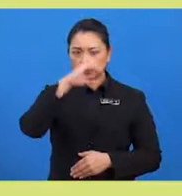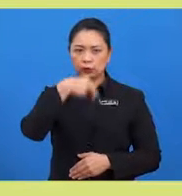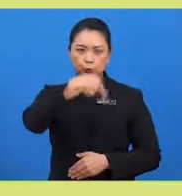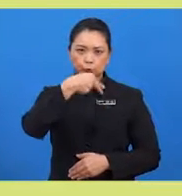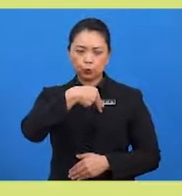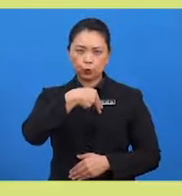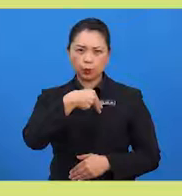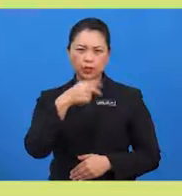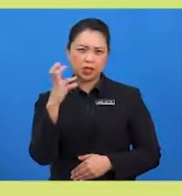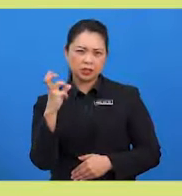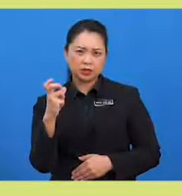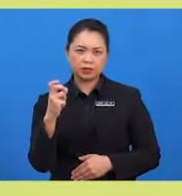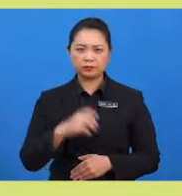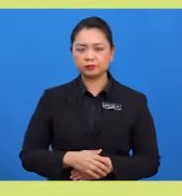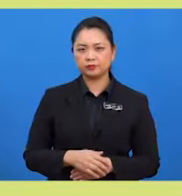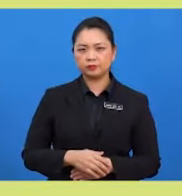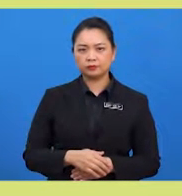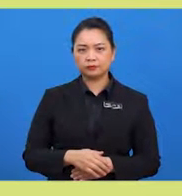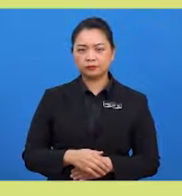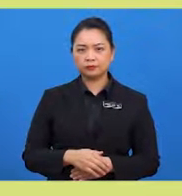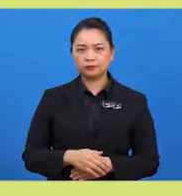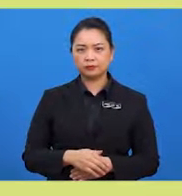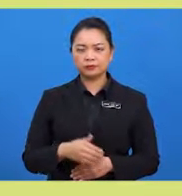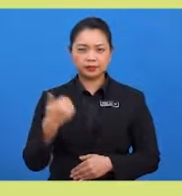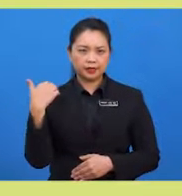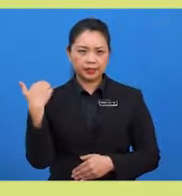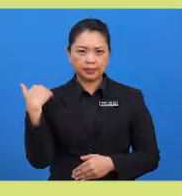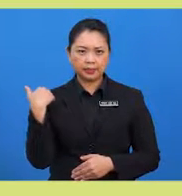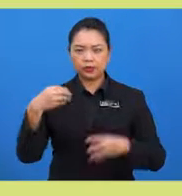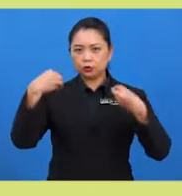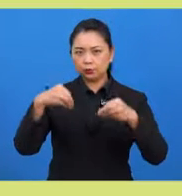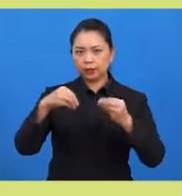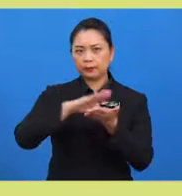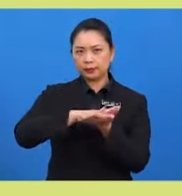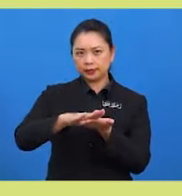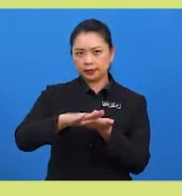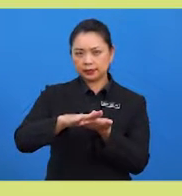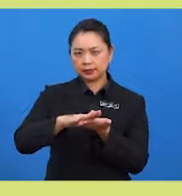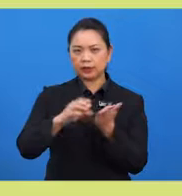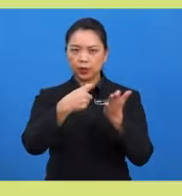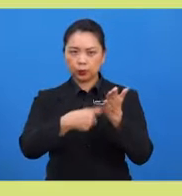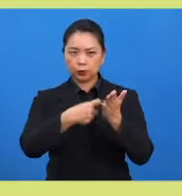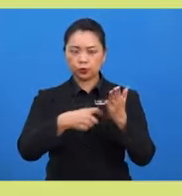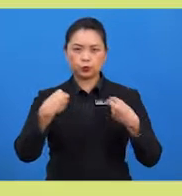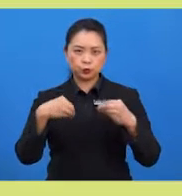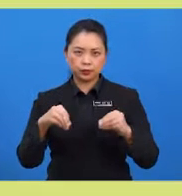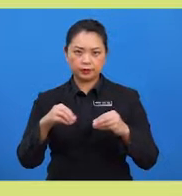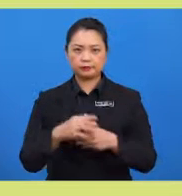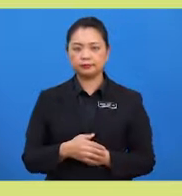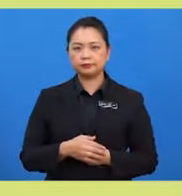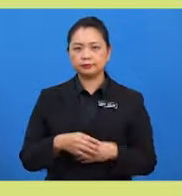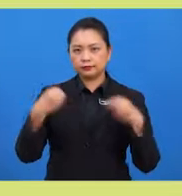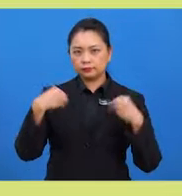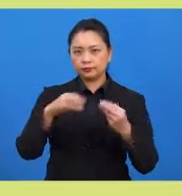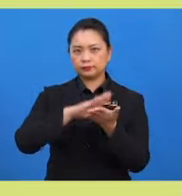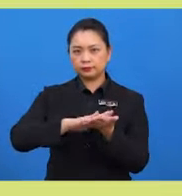kasar perniagaan. Komponen yang terlibat ialah jualan bersih dan kos jualan. Jualan bersih